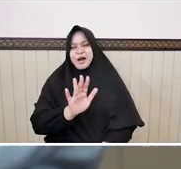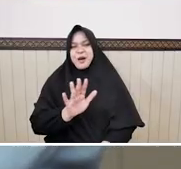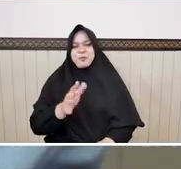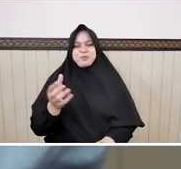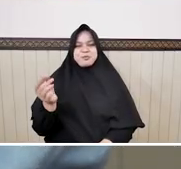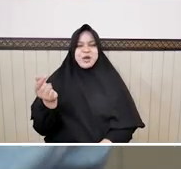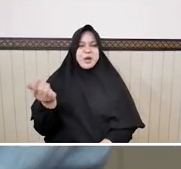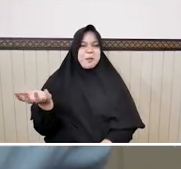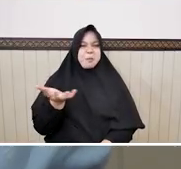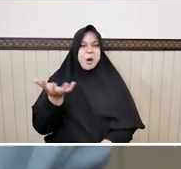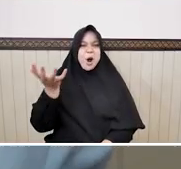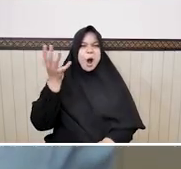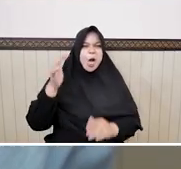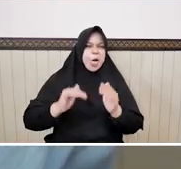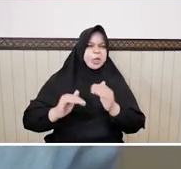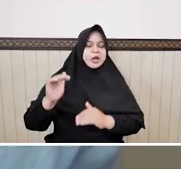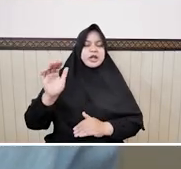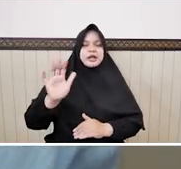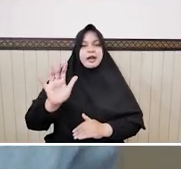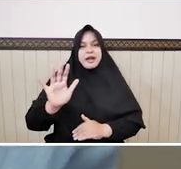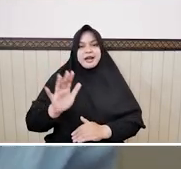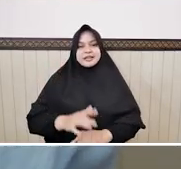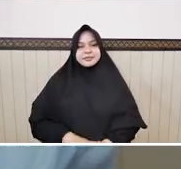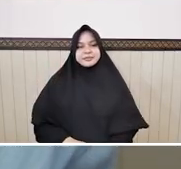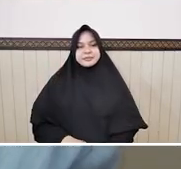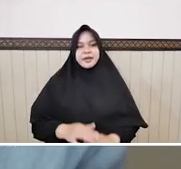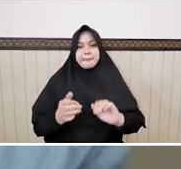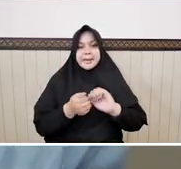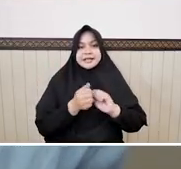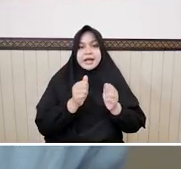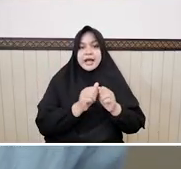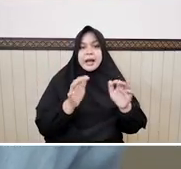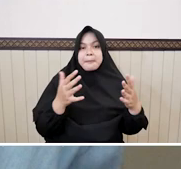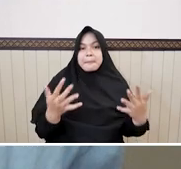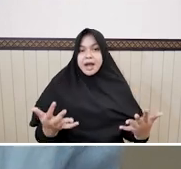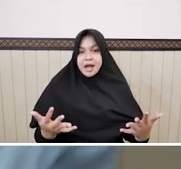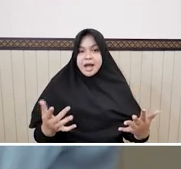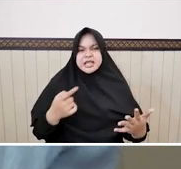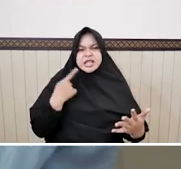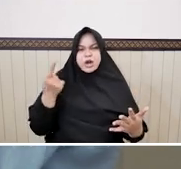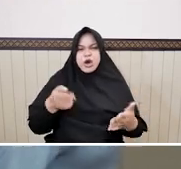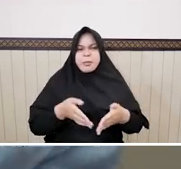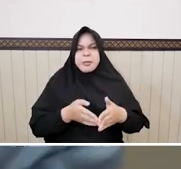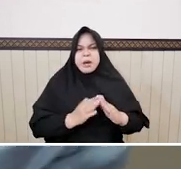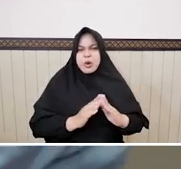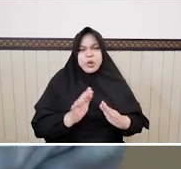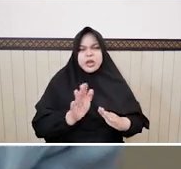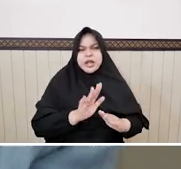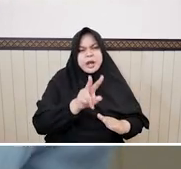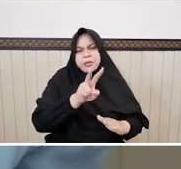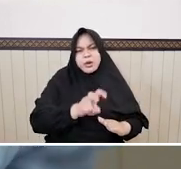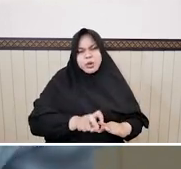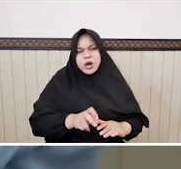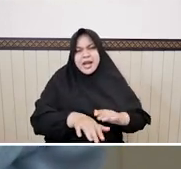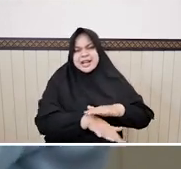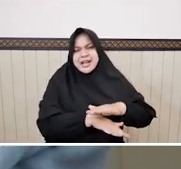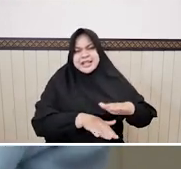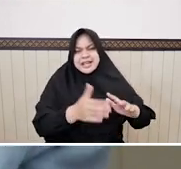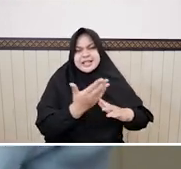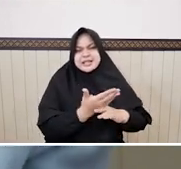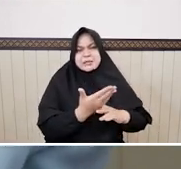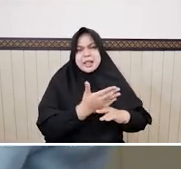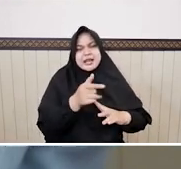biaya yang lebih mahal terlalu tinggi dan sebagainya problemnya adalah seringkali orang membangun tidak menggunakan asas-asas